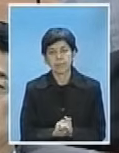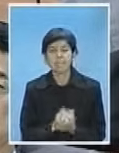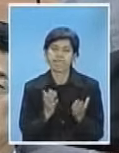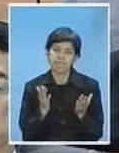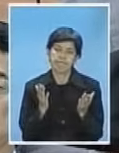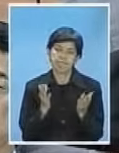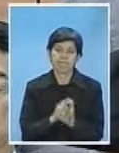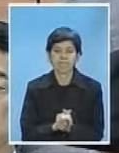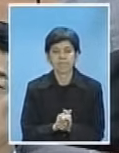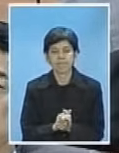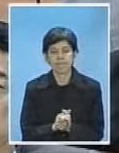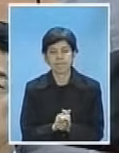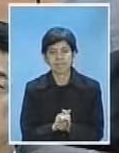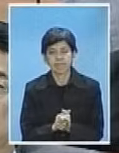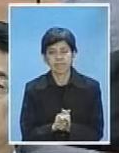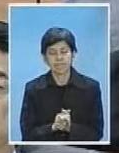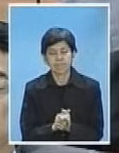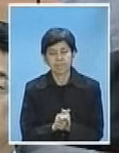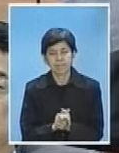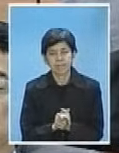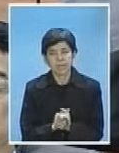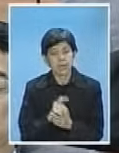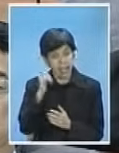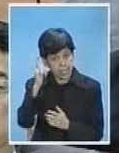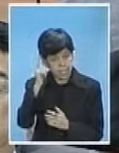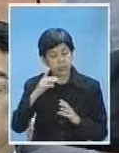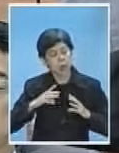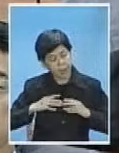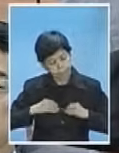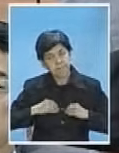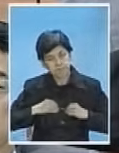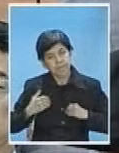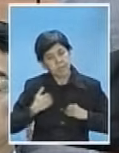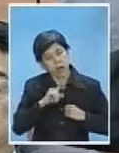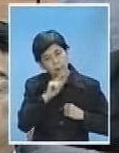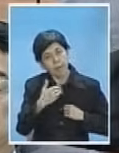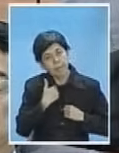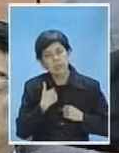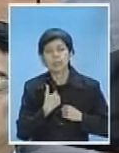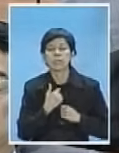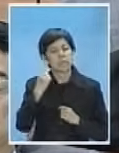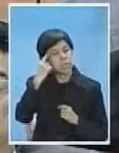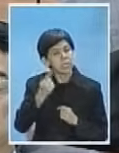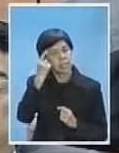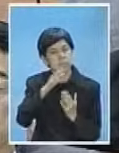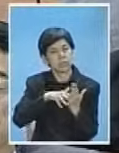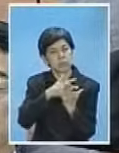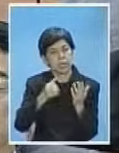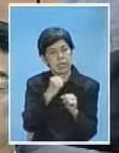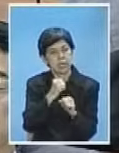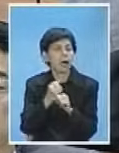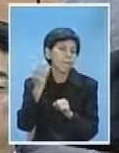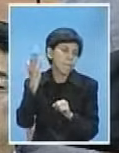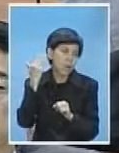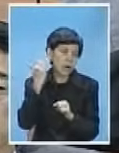นี่คือคำสารภาพของพันตำรวจโททักษิณซึ่งเป็นเจ้าของนโยบายในขณะ